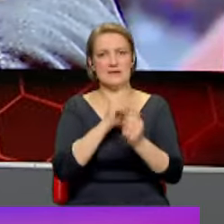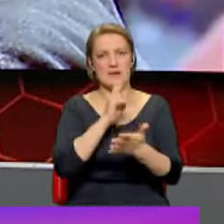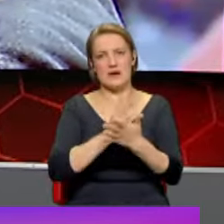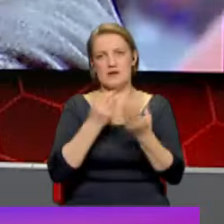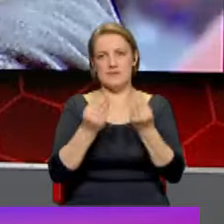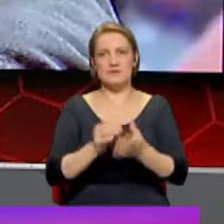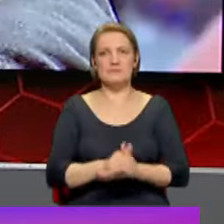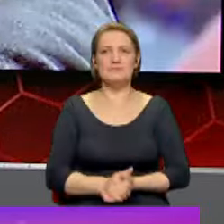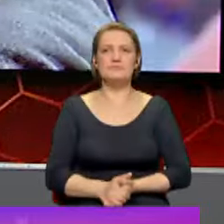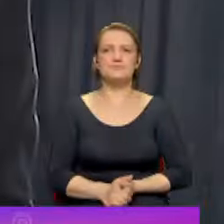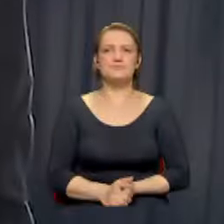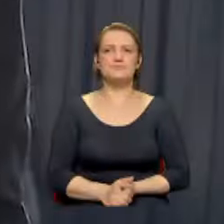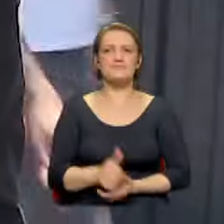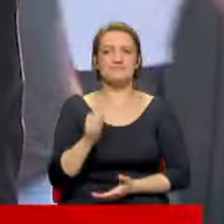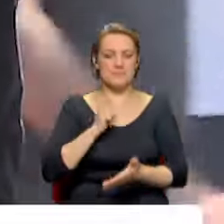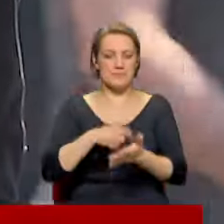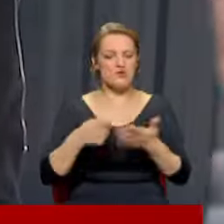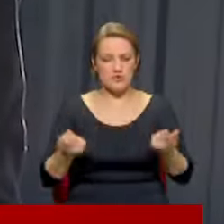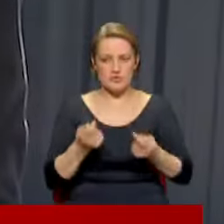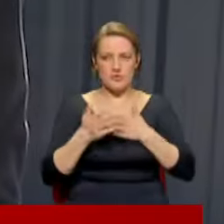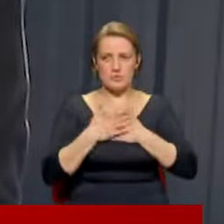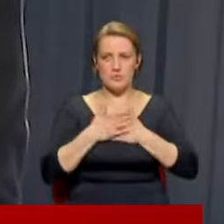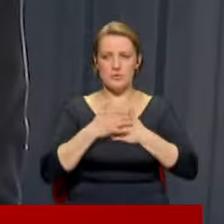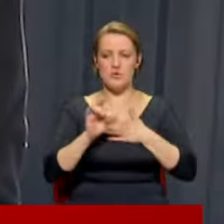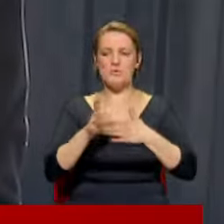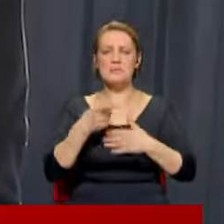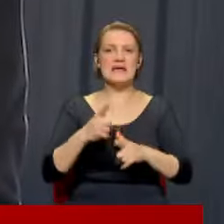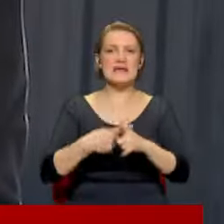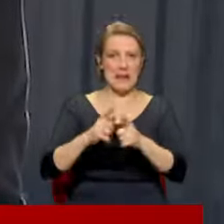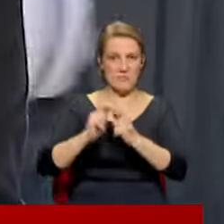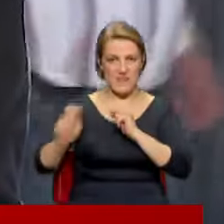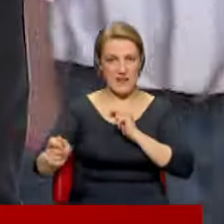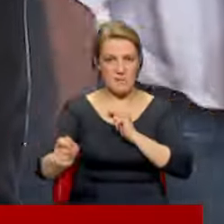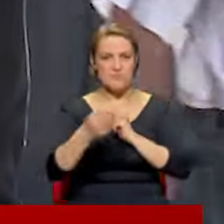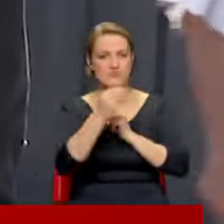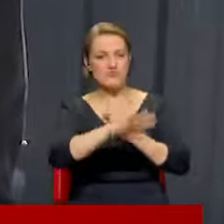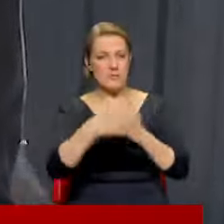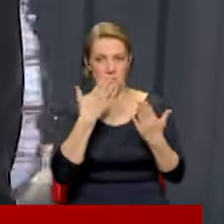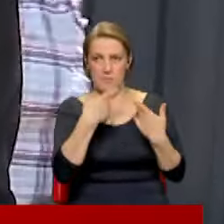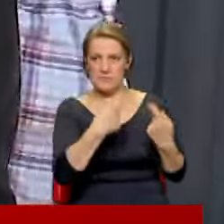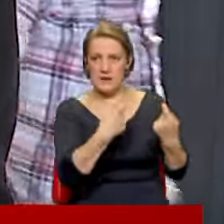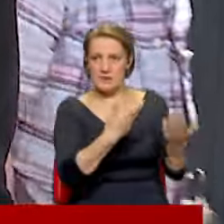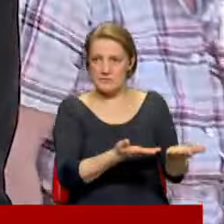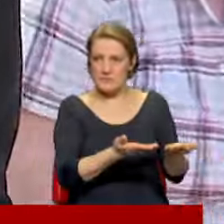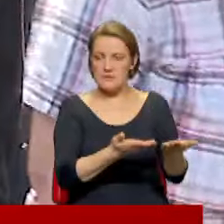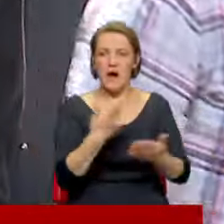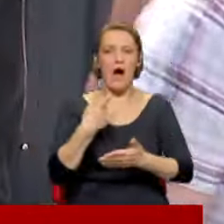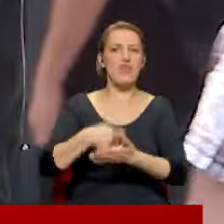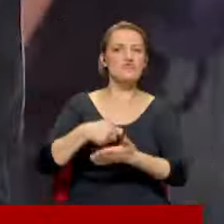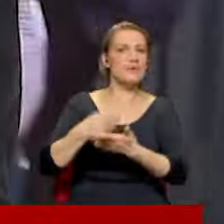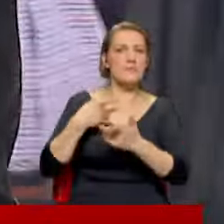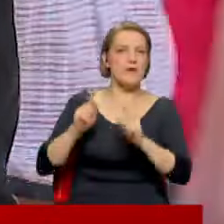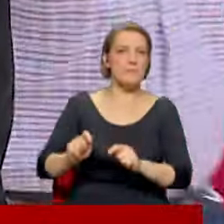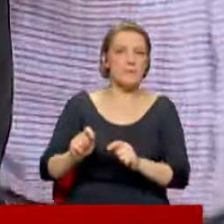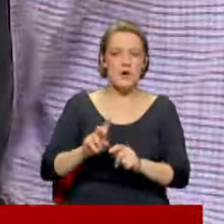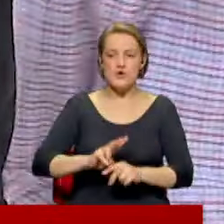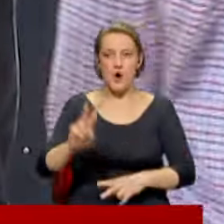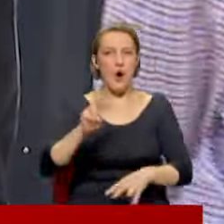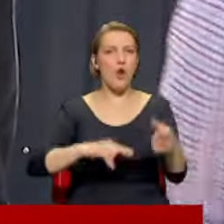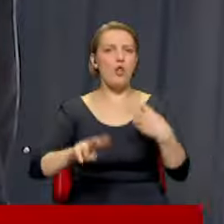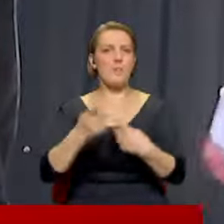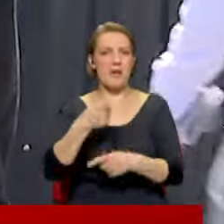verelim. Asgari ücretten çalışıyorum. 15 bin kira mı vereyim, çocuklarımı mı okutayım, alışveriş mi yapayım, yol